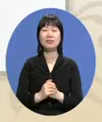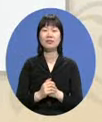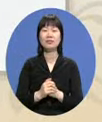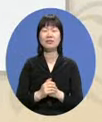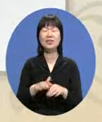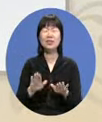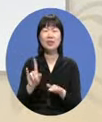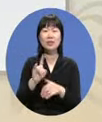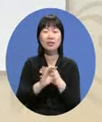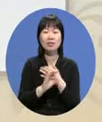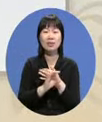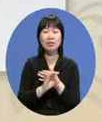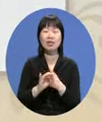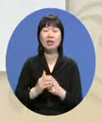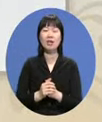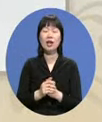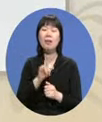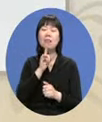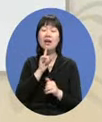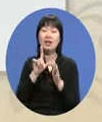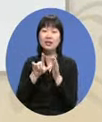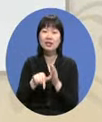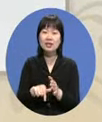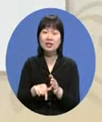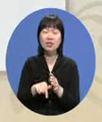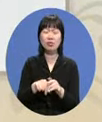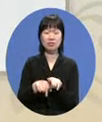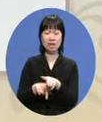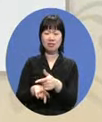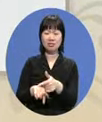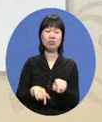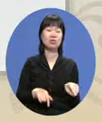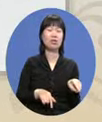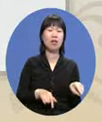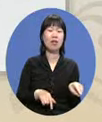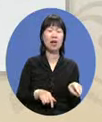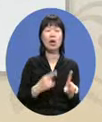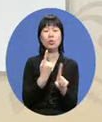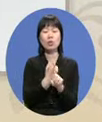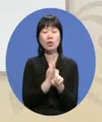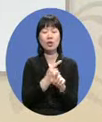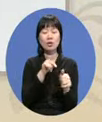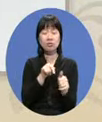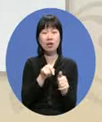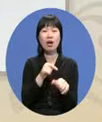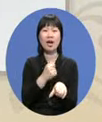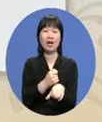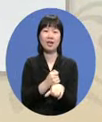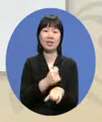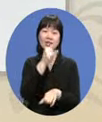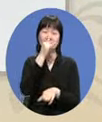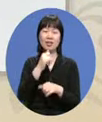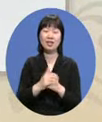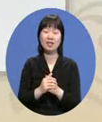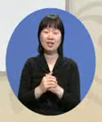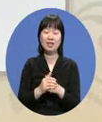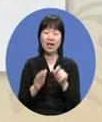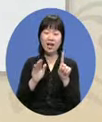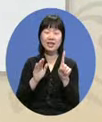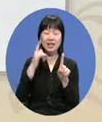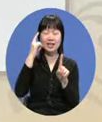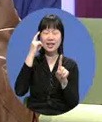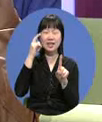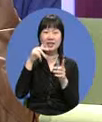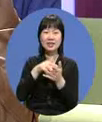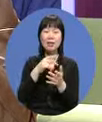네. 이게 뭐냐면은 말을 했을 때 아니 그거 아니고 이거 이렇게 교정 지적하시는 게 딱 한 가지